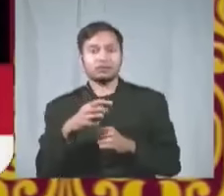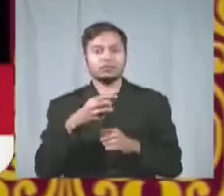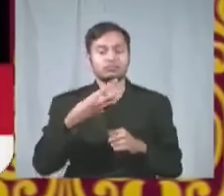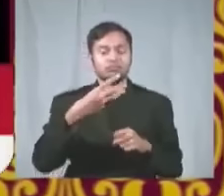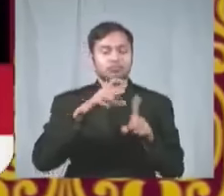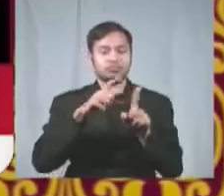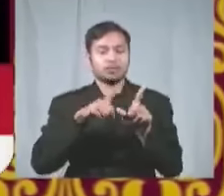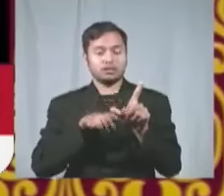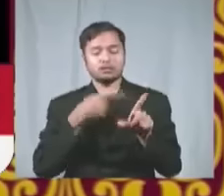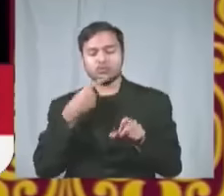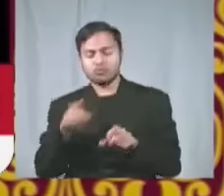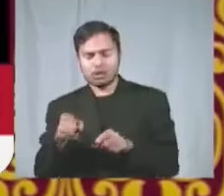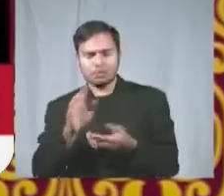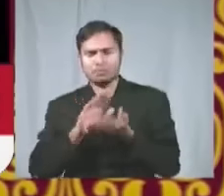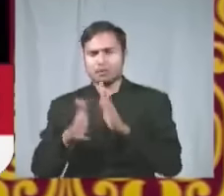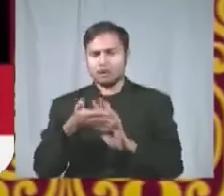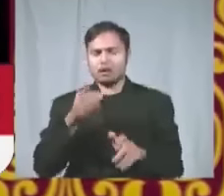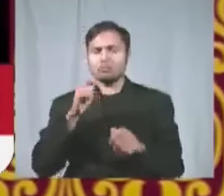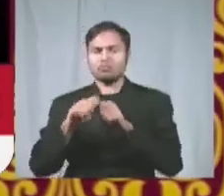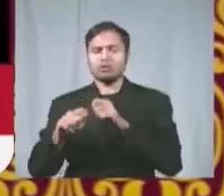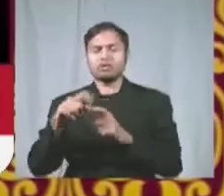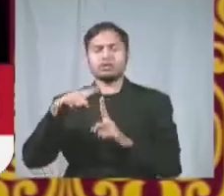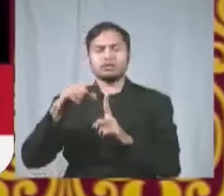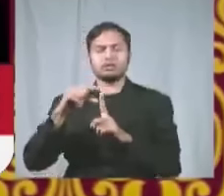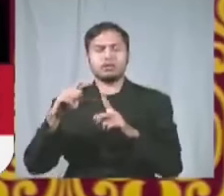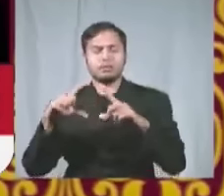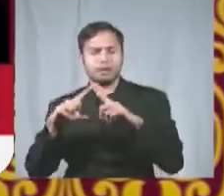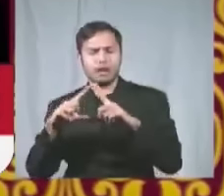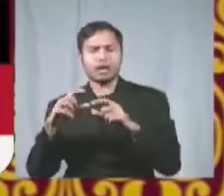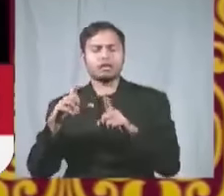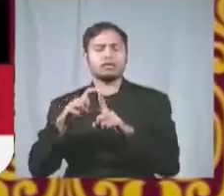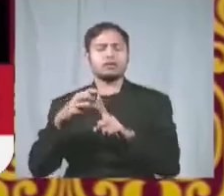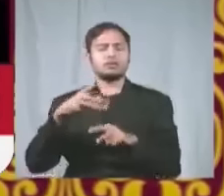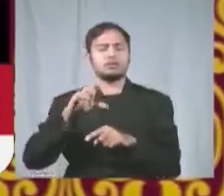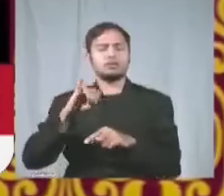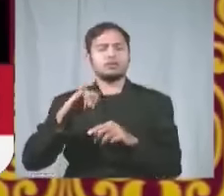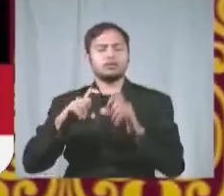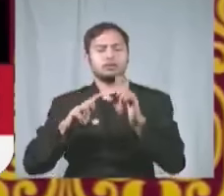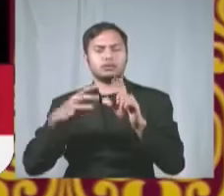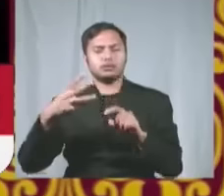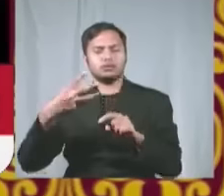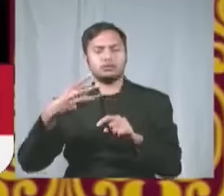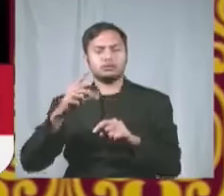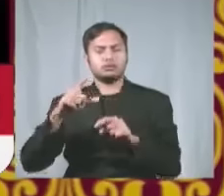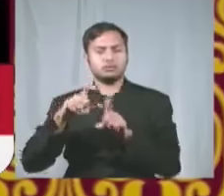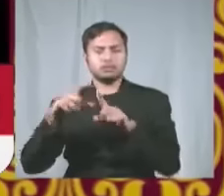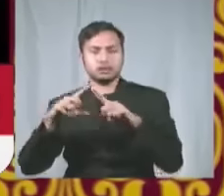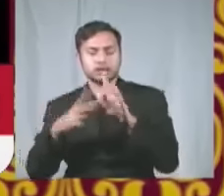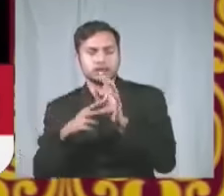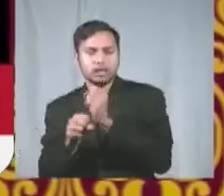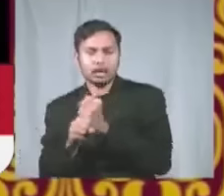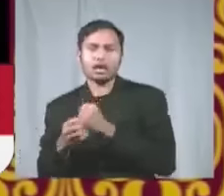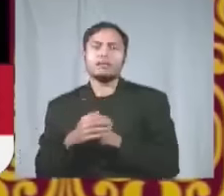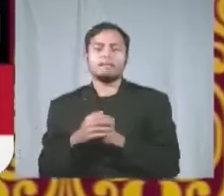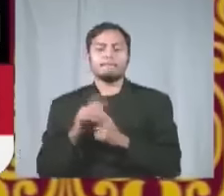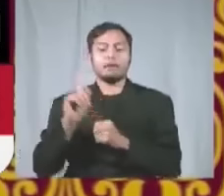untuk membuat TPA regional di STM Hilir di Deli Serdang. Waktu itu ditetapkan di sana, pemerintah kabupaten kota